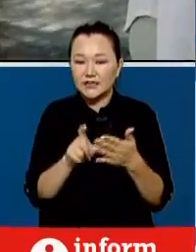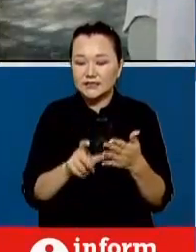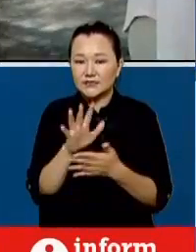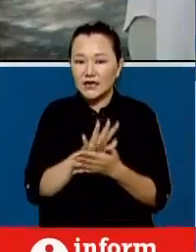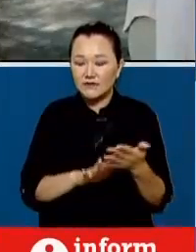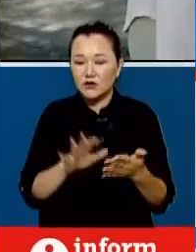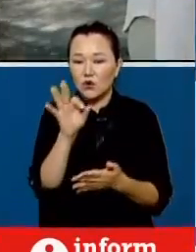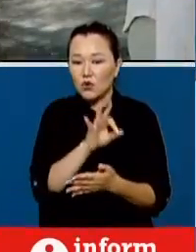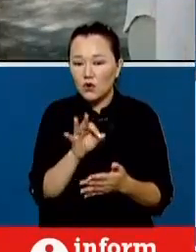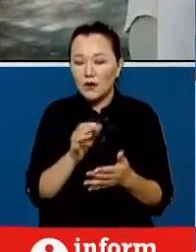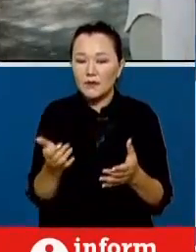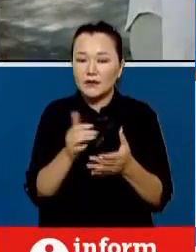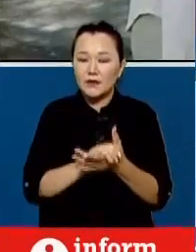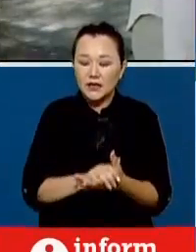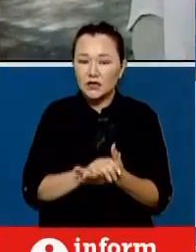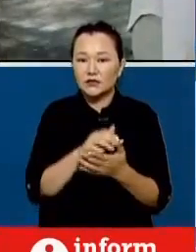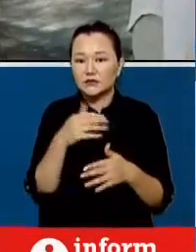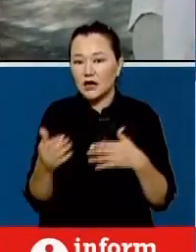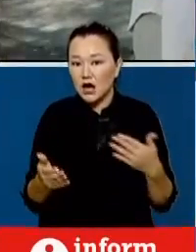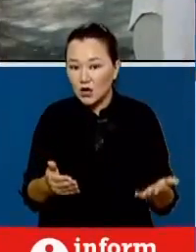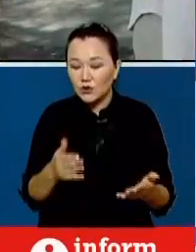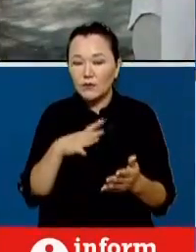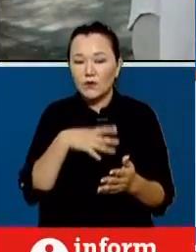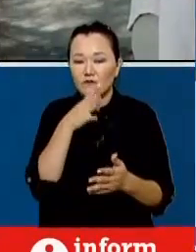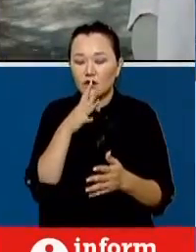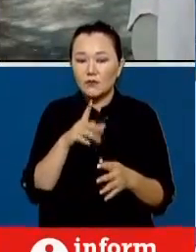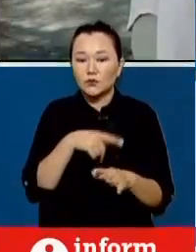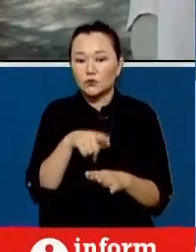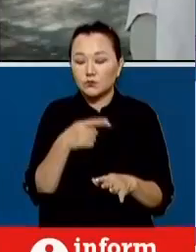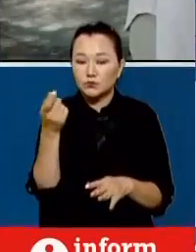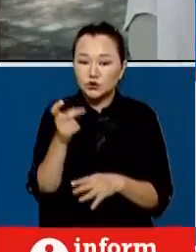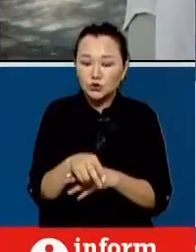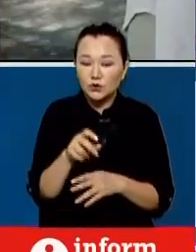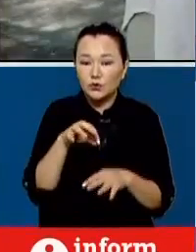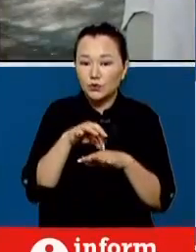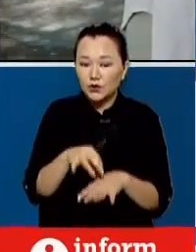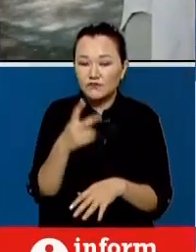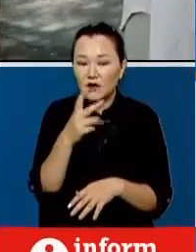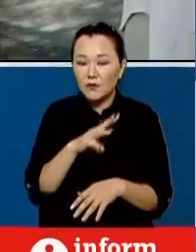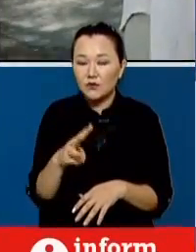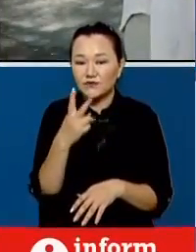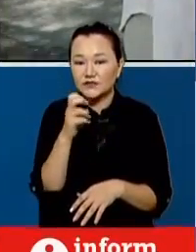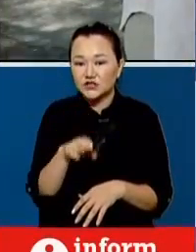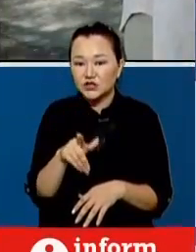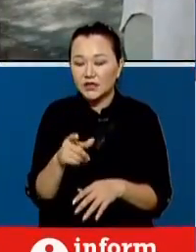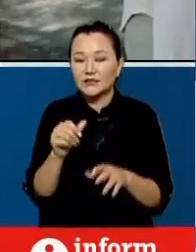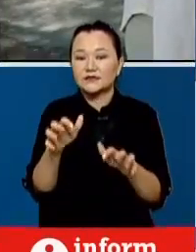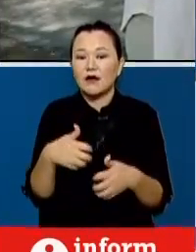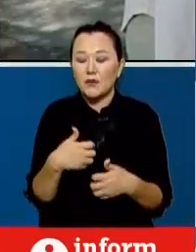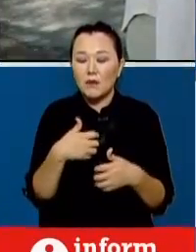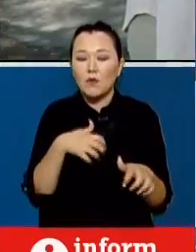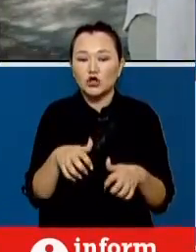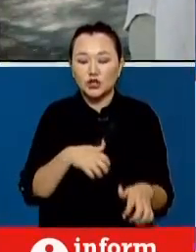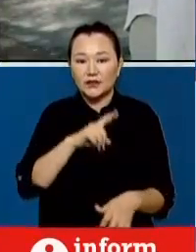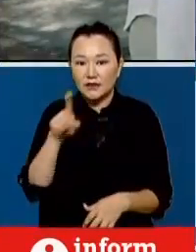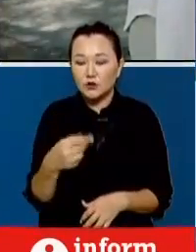о якобы примирении сторон. Через время в квартиру пришел курьер и забрал 2 миллиона 200 тысяч тенге. Мошенники